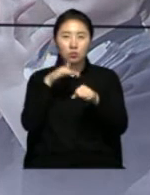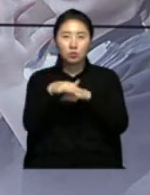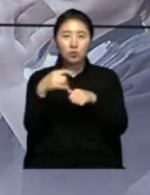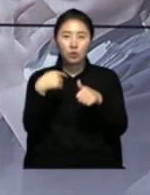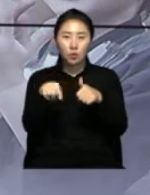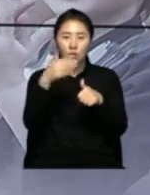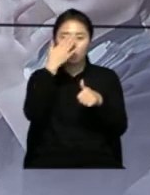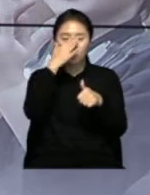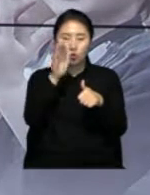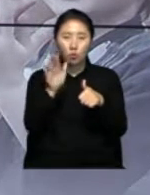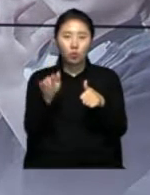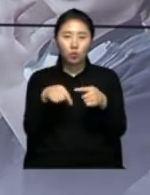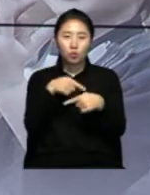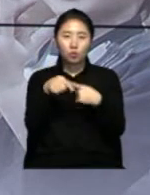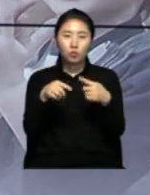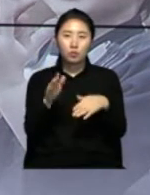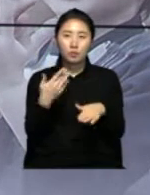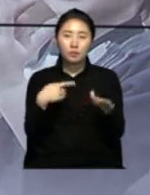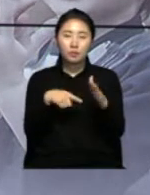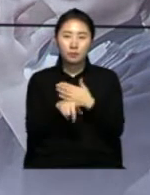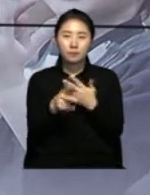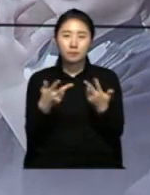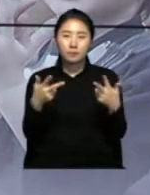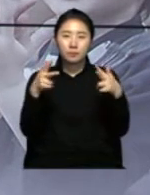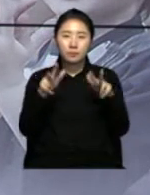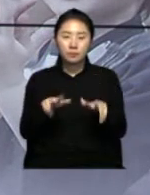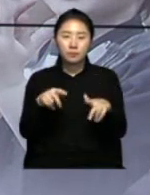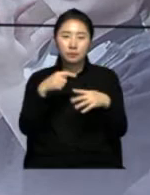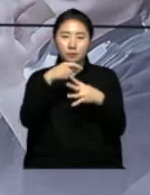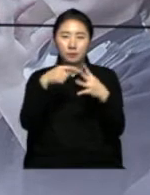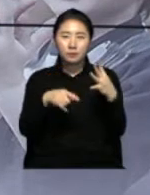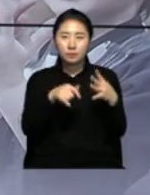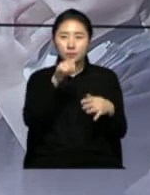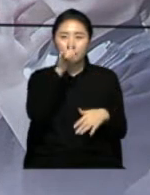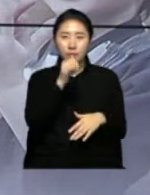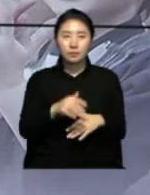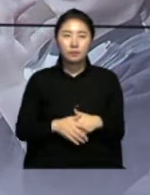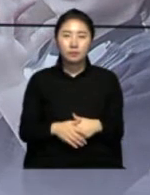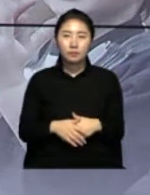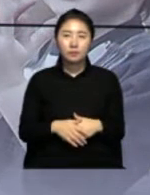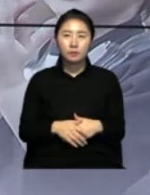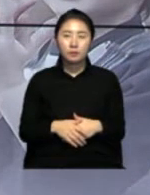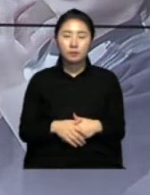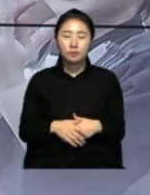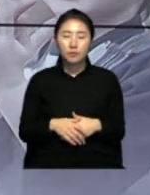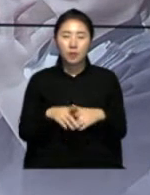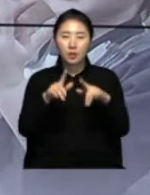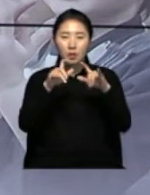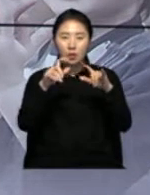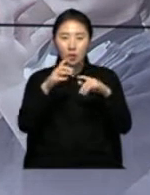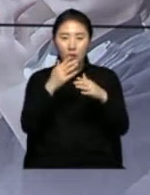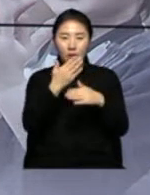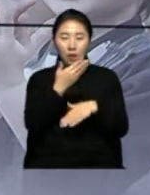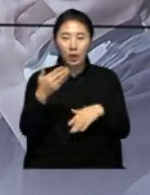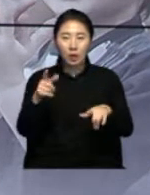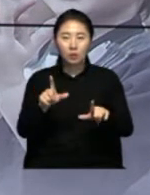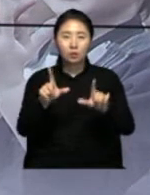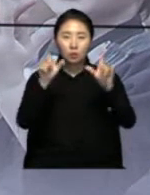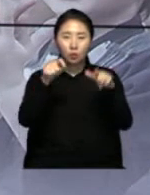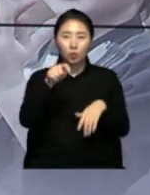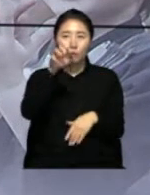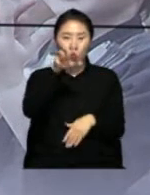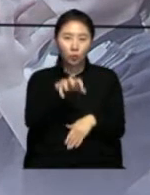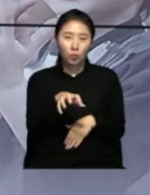무료로 운영합니다. 야외공원에서 배우는 프로그램들도 있는데요. 먼저 강동구